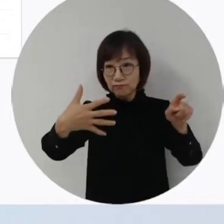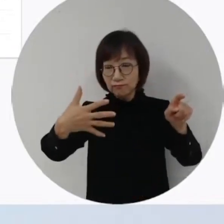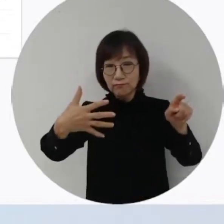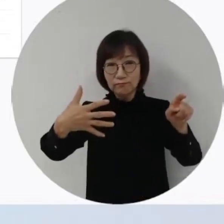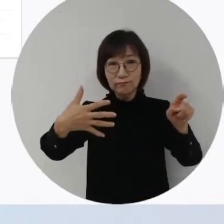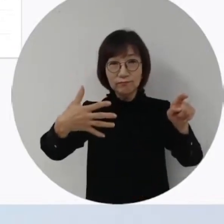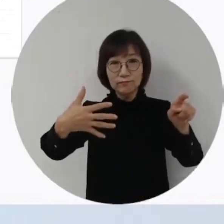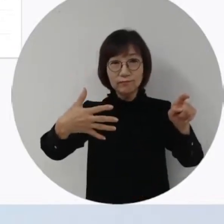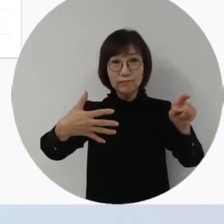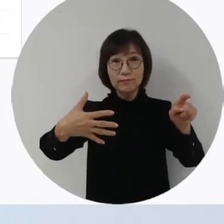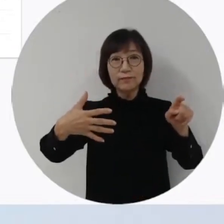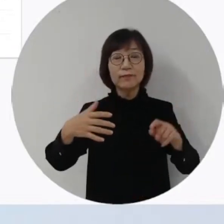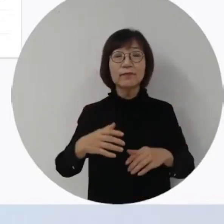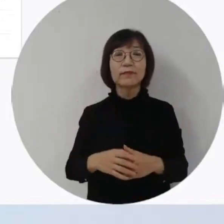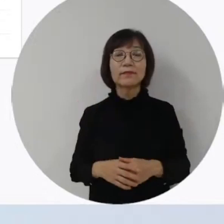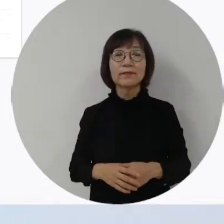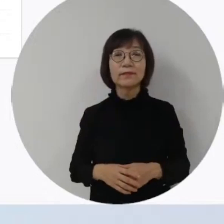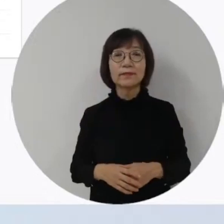있으면서